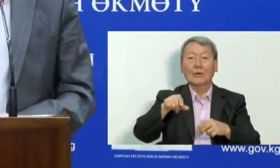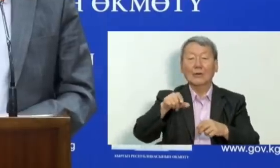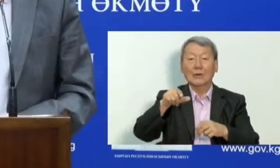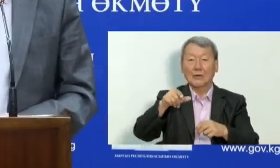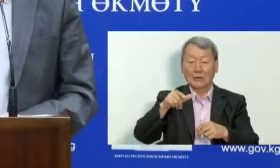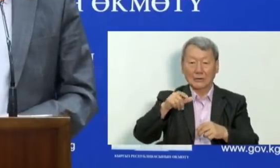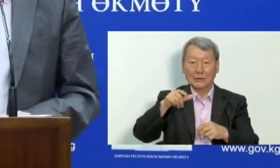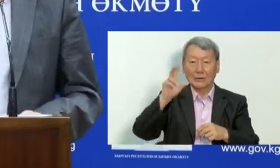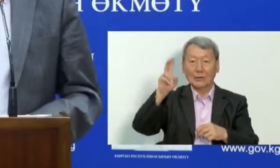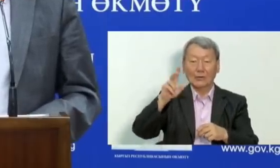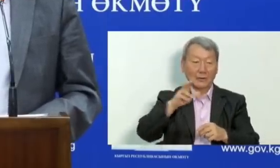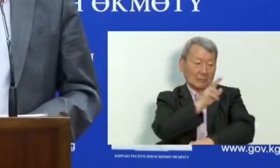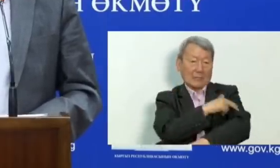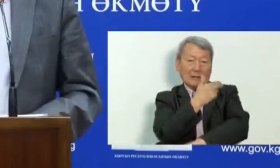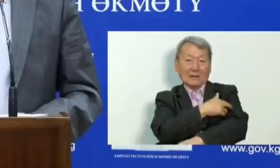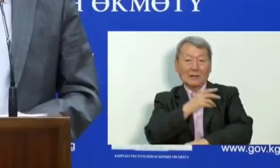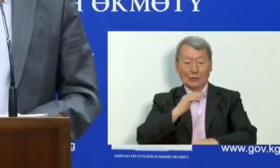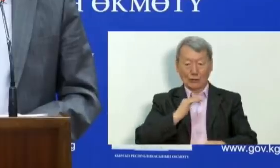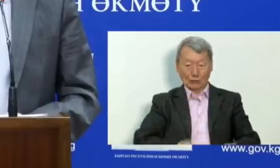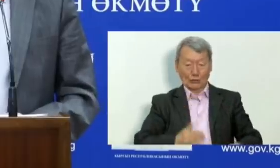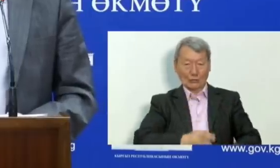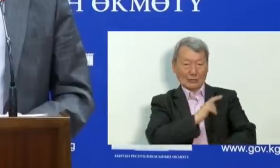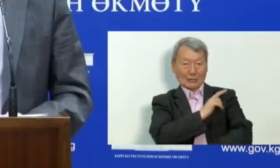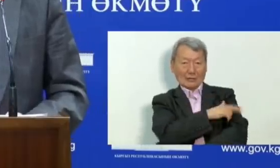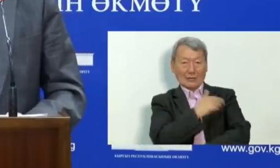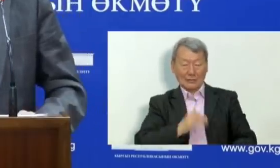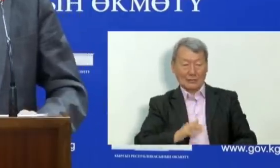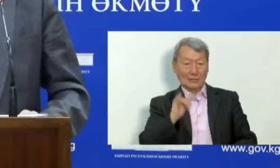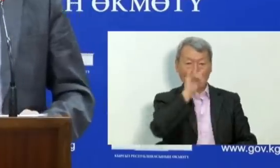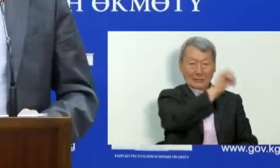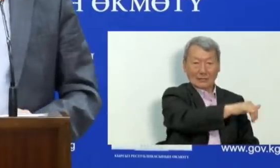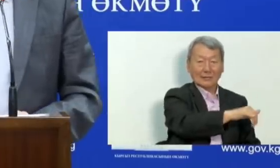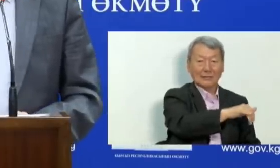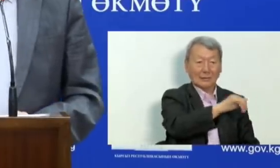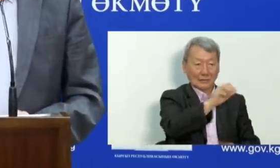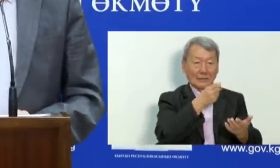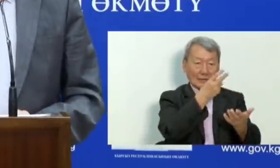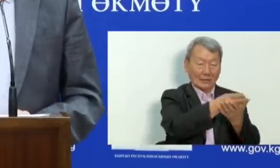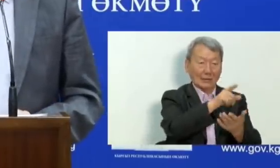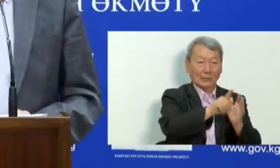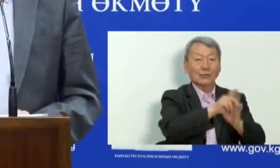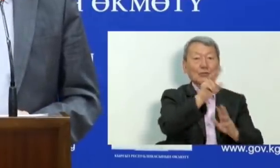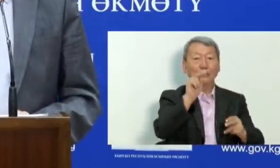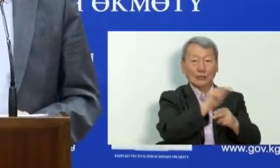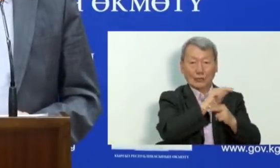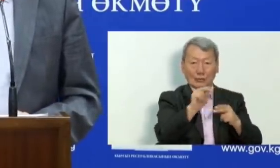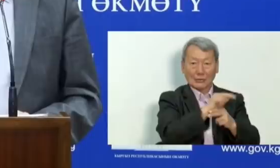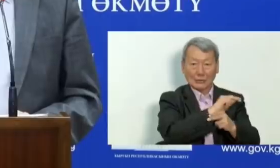жерде бир жеке менчик ооруканаларга жатып, ошол жерден дарылана баштаган.